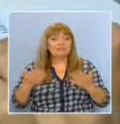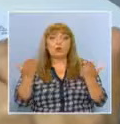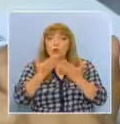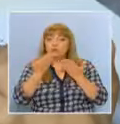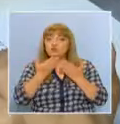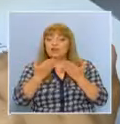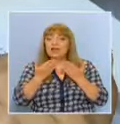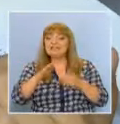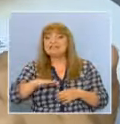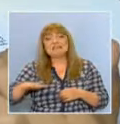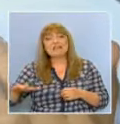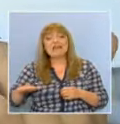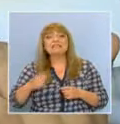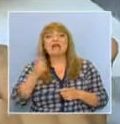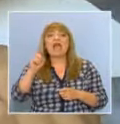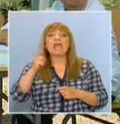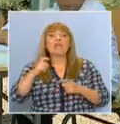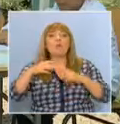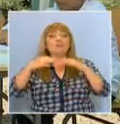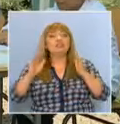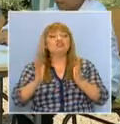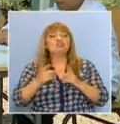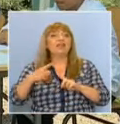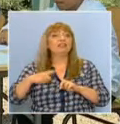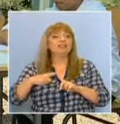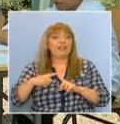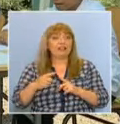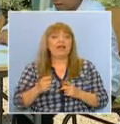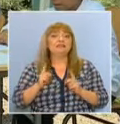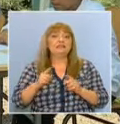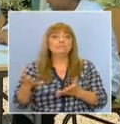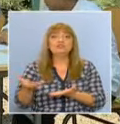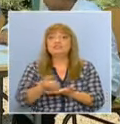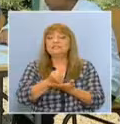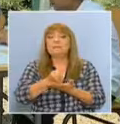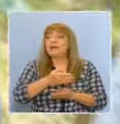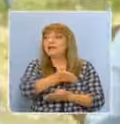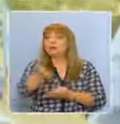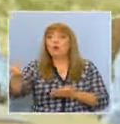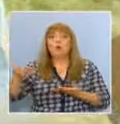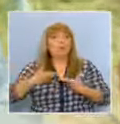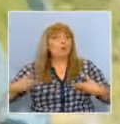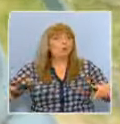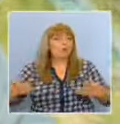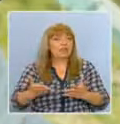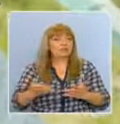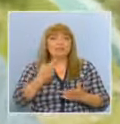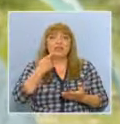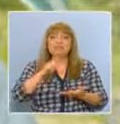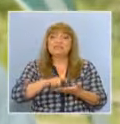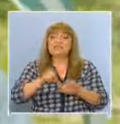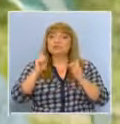геометрични тела, трябваше да преоткрият тези геометрични тела в средата около нас и задачата,